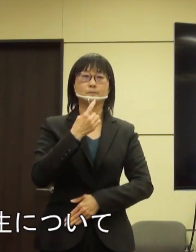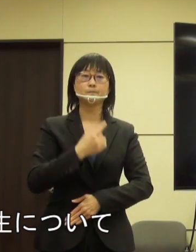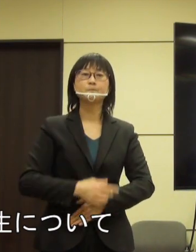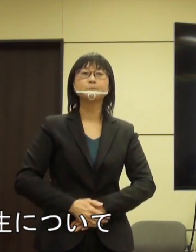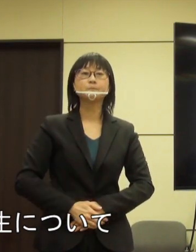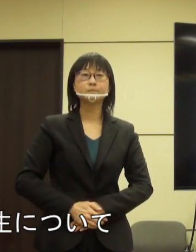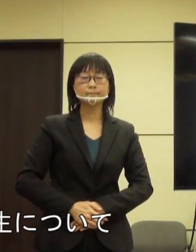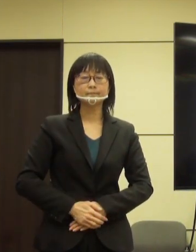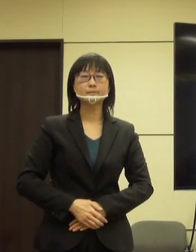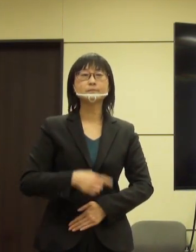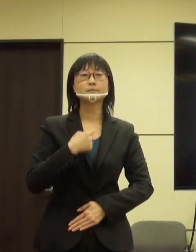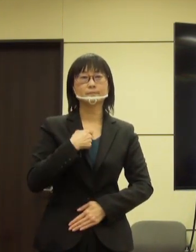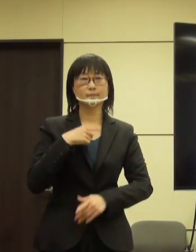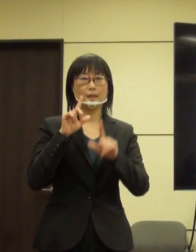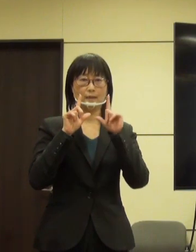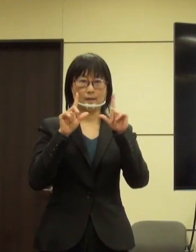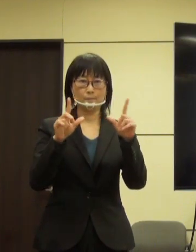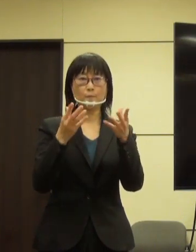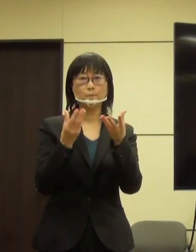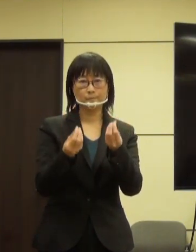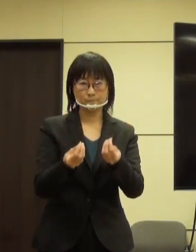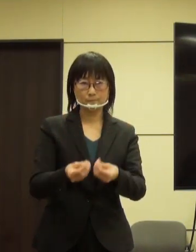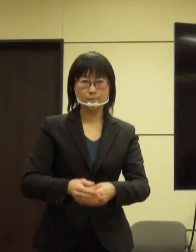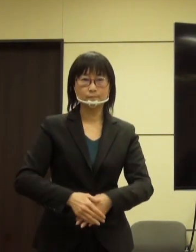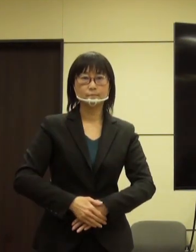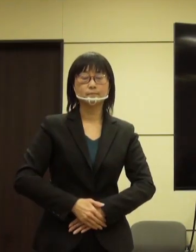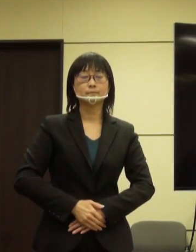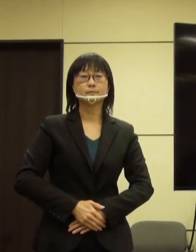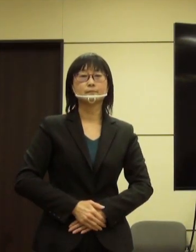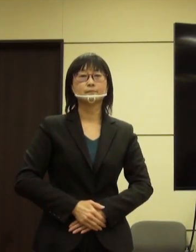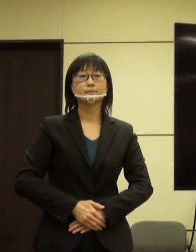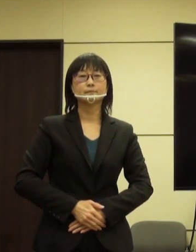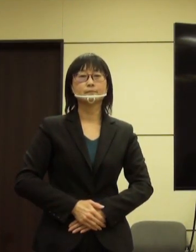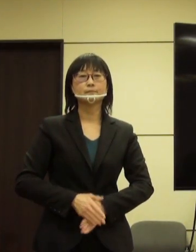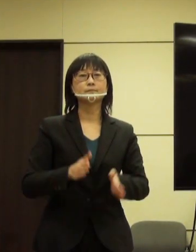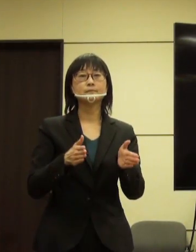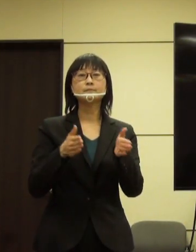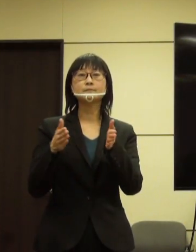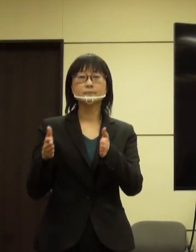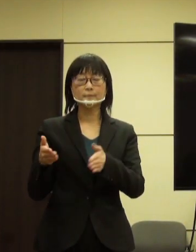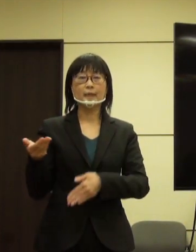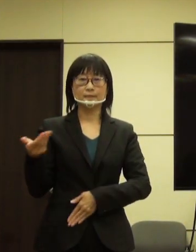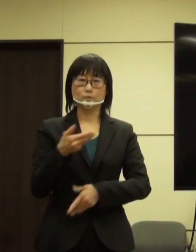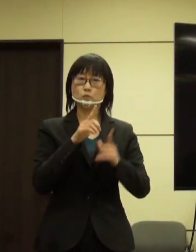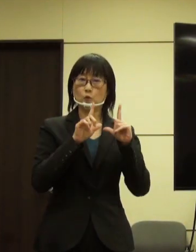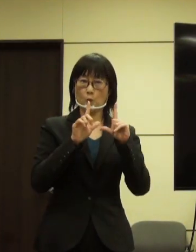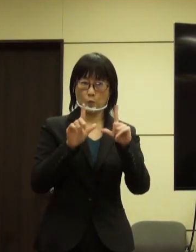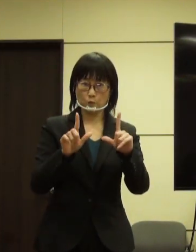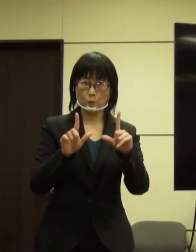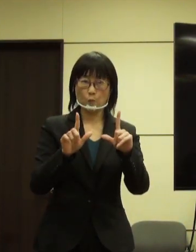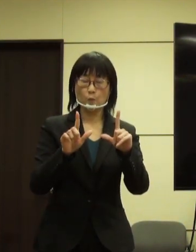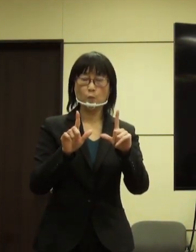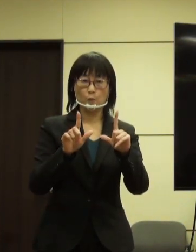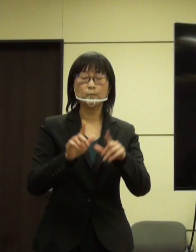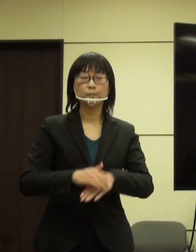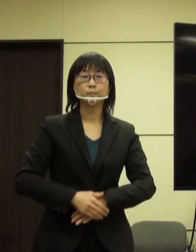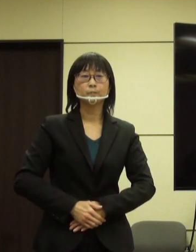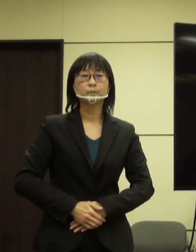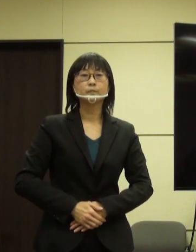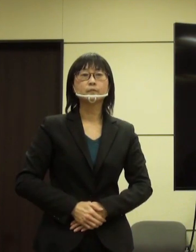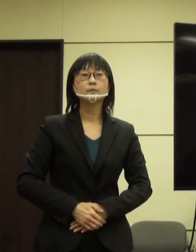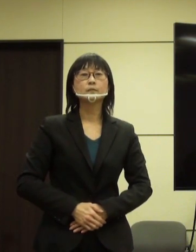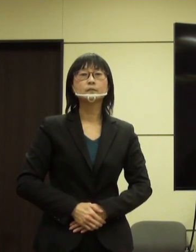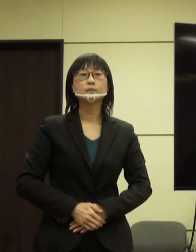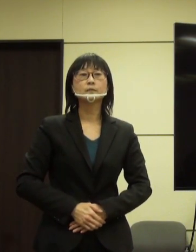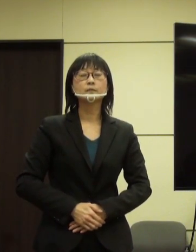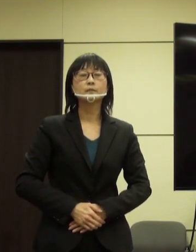私からは以上でありますs だろ失業と脳に移りますあの大きい付に沿っていらっしゃる方ですね